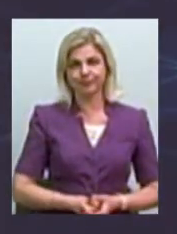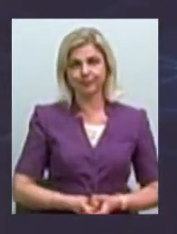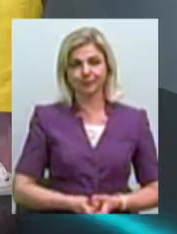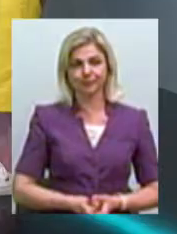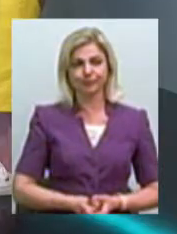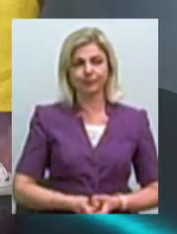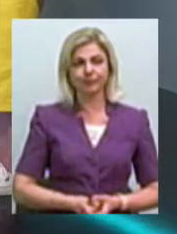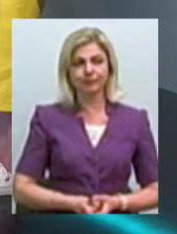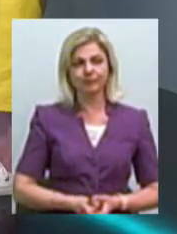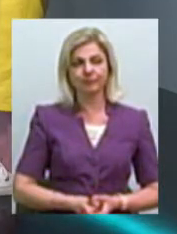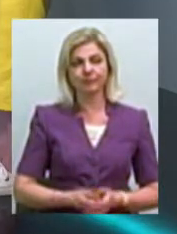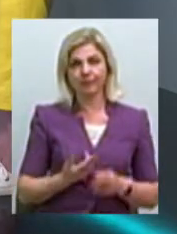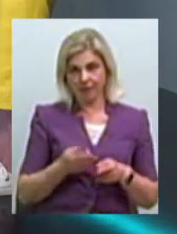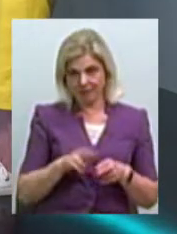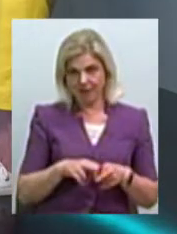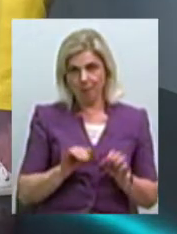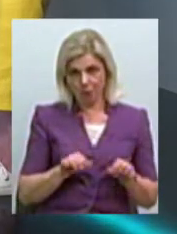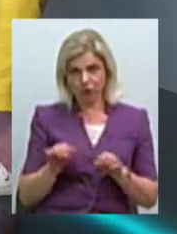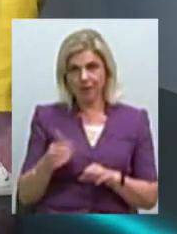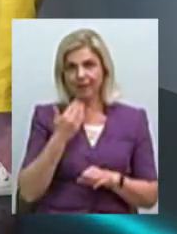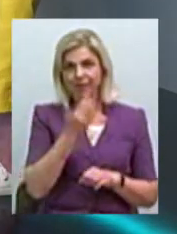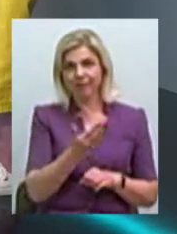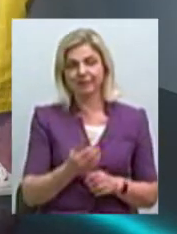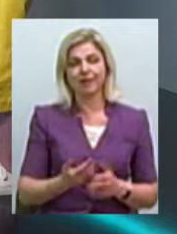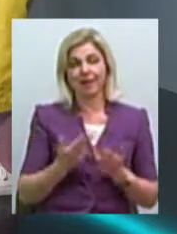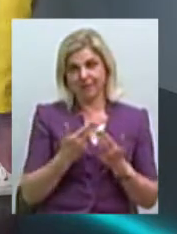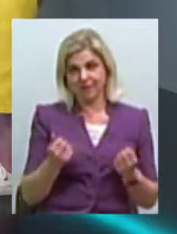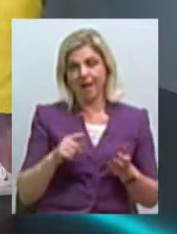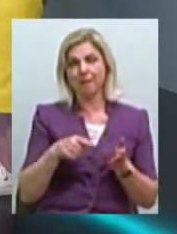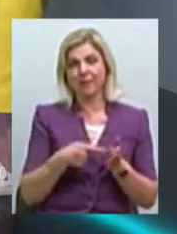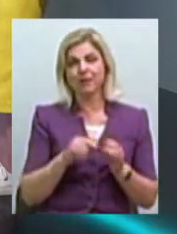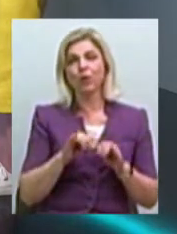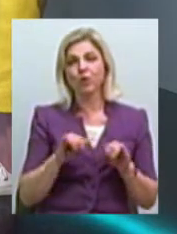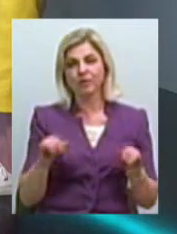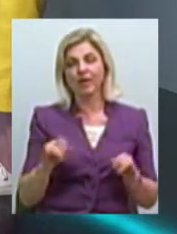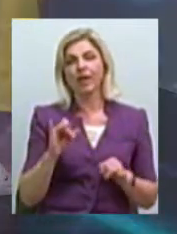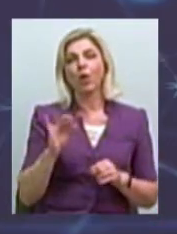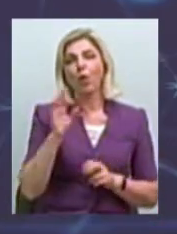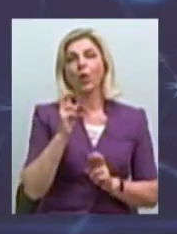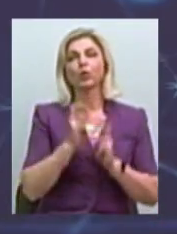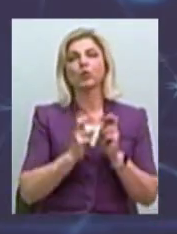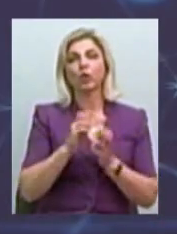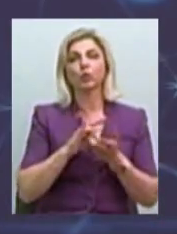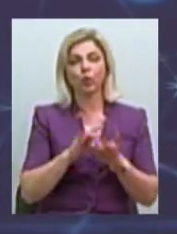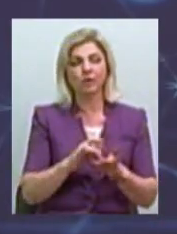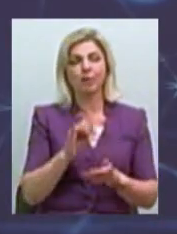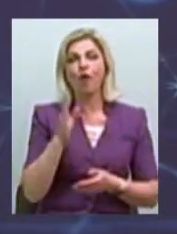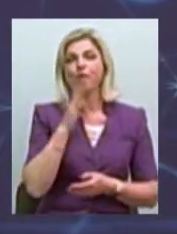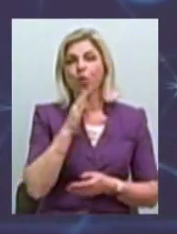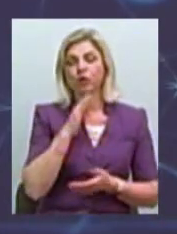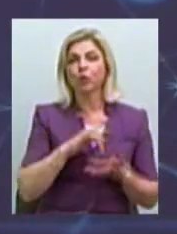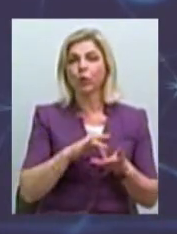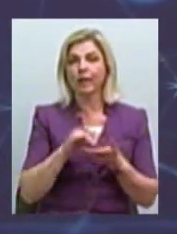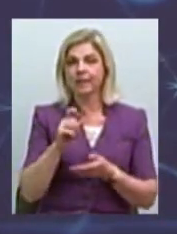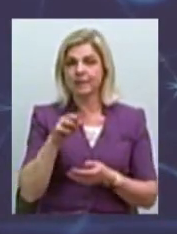Тетяна, це можливо? Звичайно, місто розвивається. І щодо от індустріального туризму і водного туризму, на